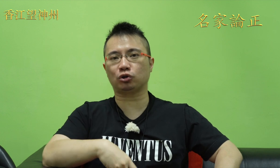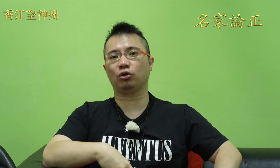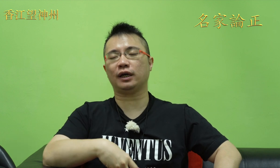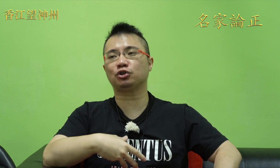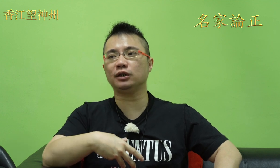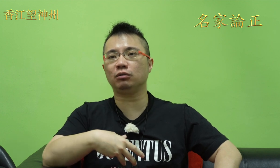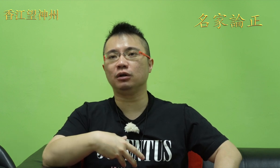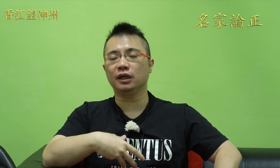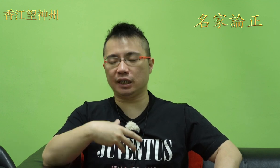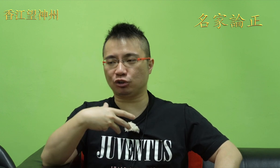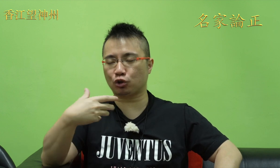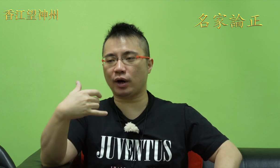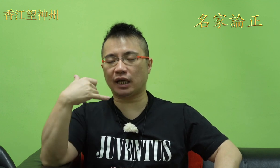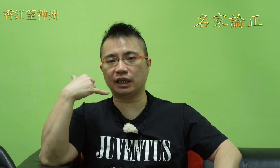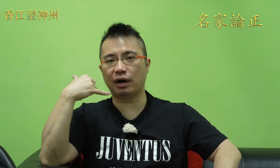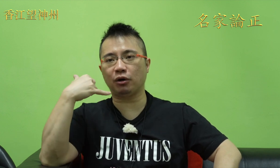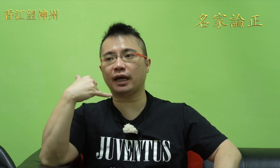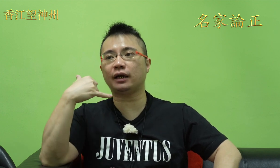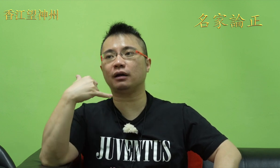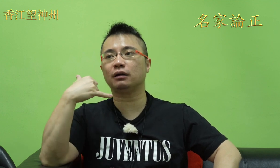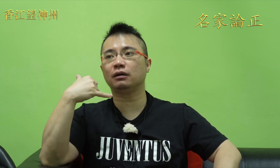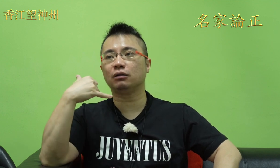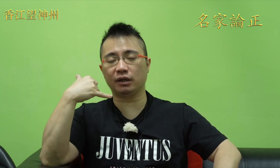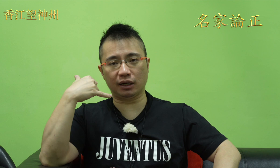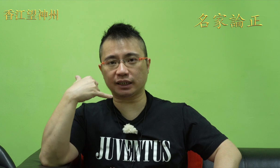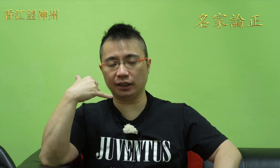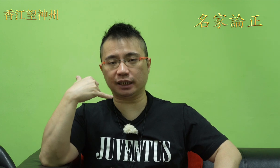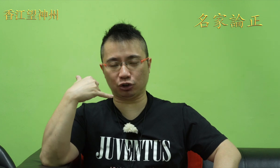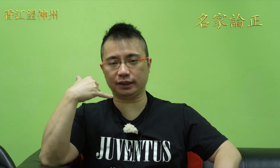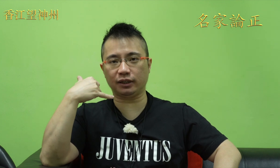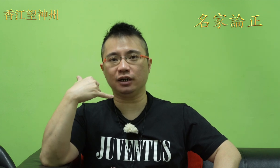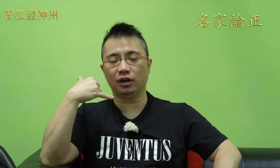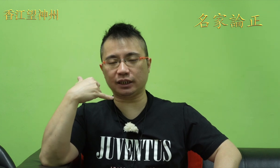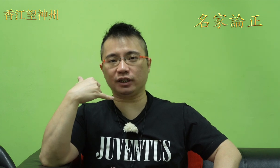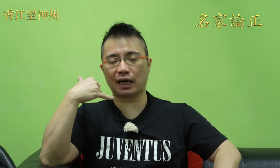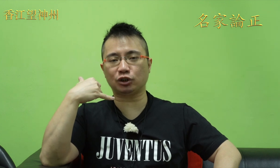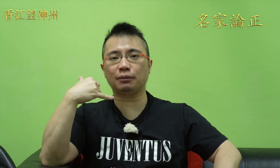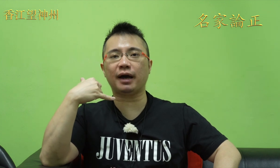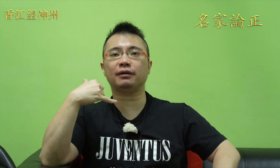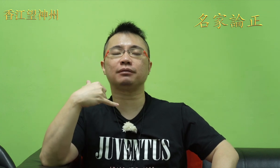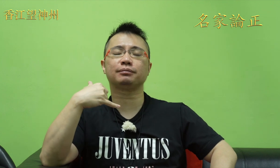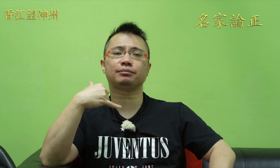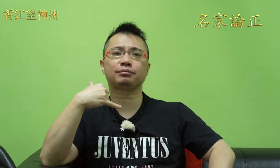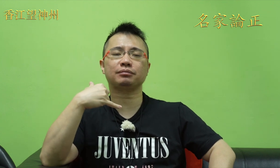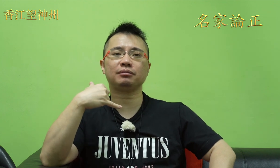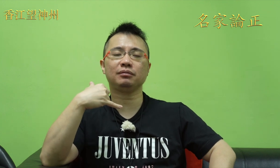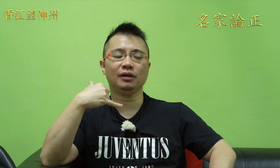肚作動係有需要，然後竹篙灣打電話冇人聽嘅，喂，然後真係即係隨時可以即係可以搞出人命。